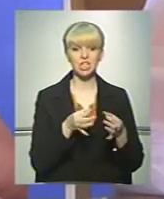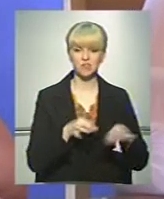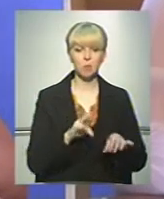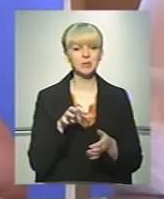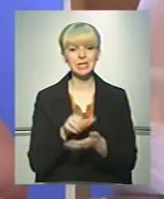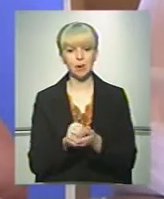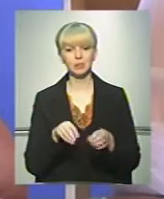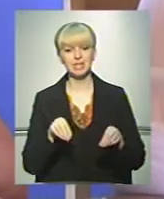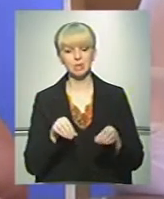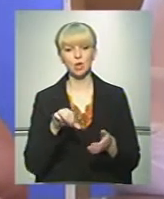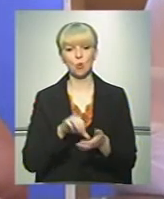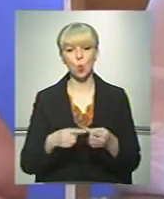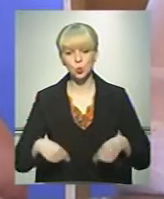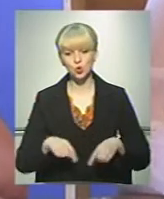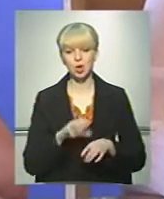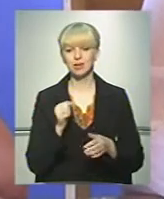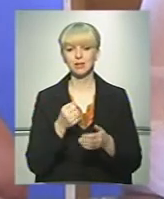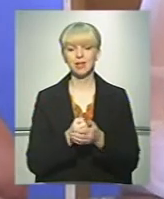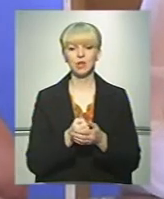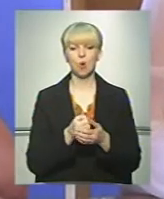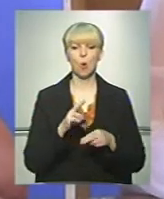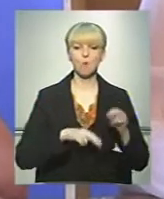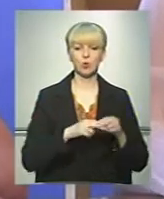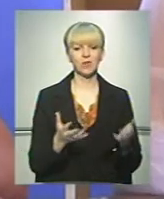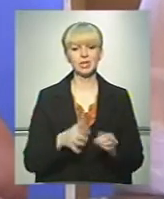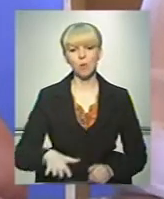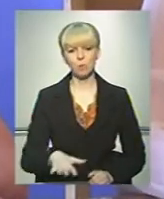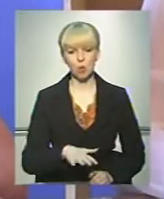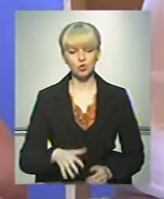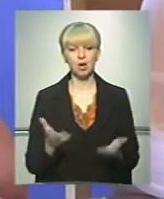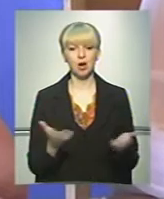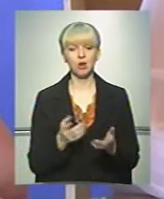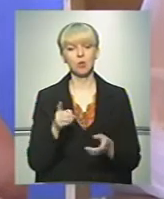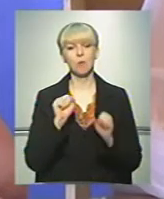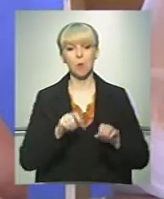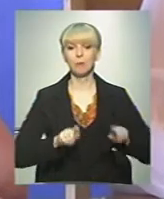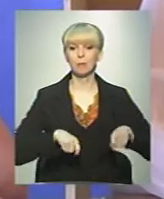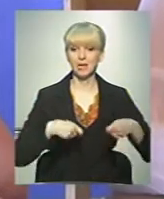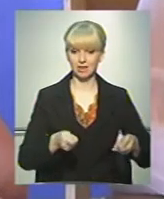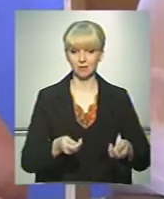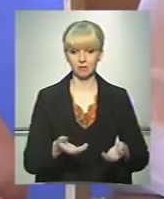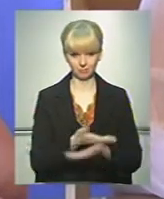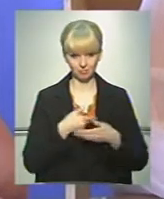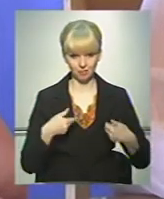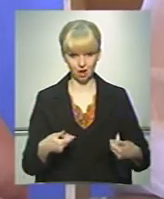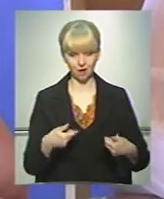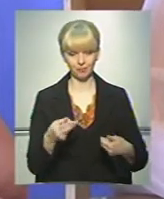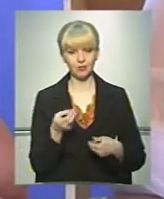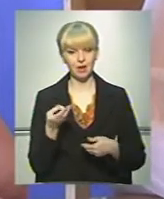ні зайнятих земельних участків, ні добудов, яких-то поміщень, які вони можуть передати нам